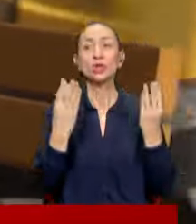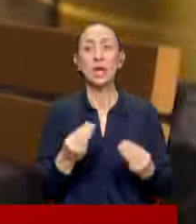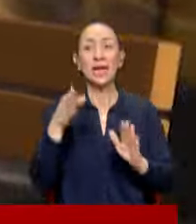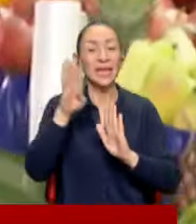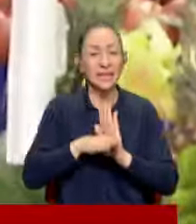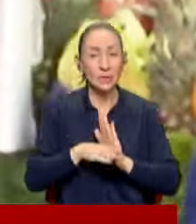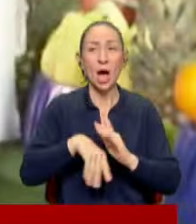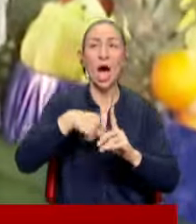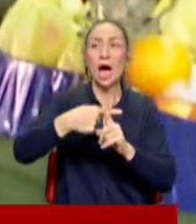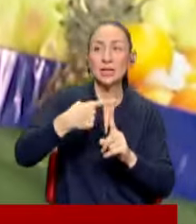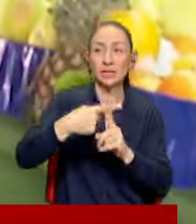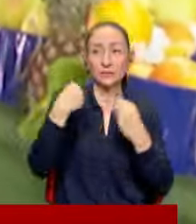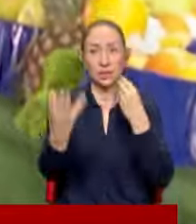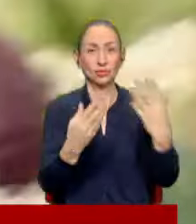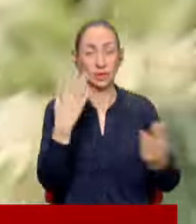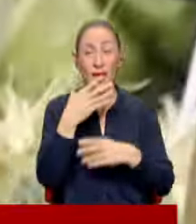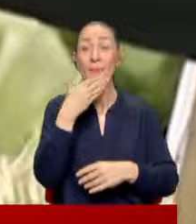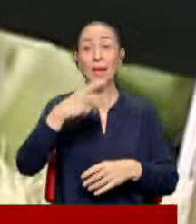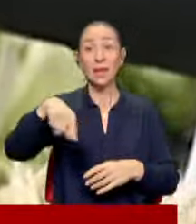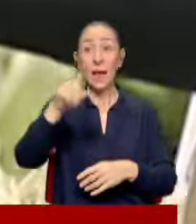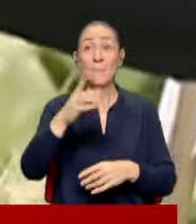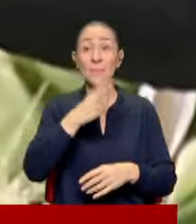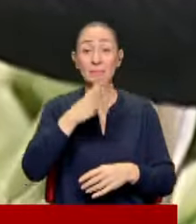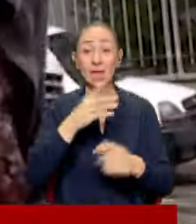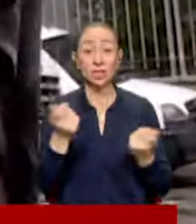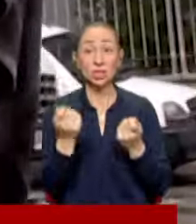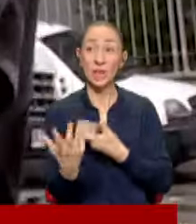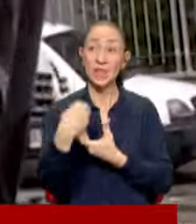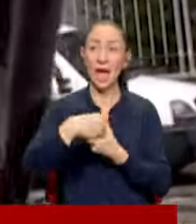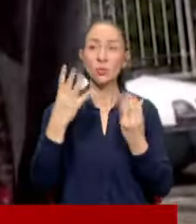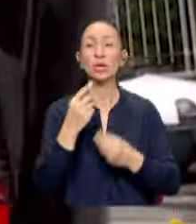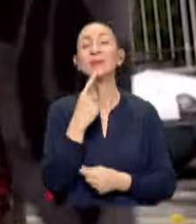İndirimler, ayrıcalıklar sağlanacak. Emekliler bilimsel çalışmalara katılacak dedi.